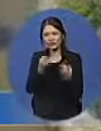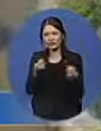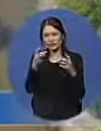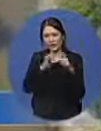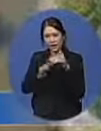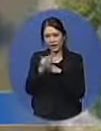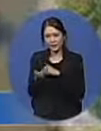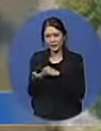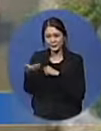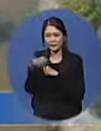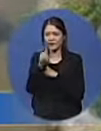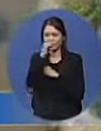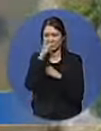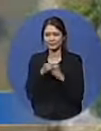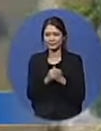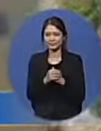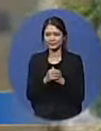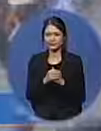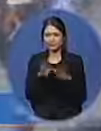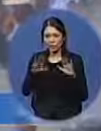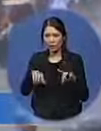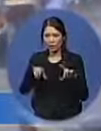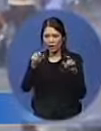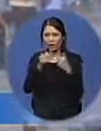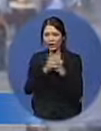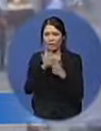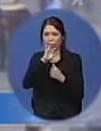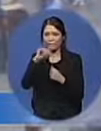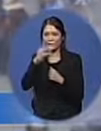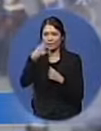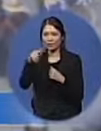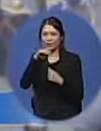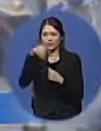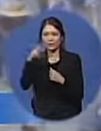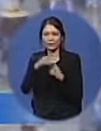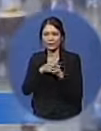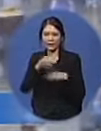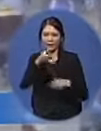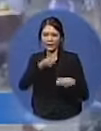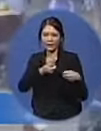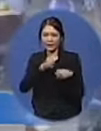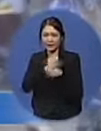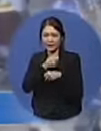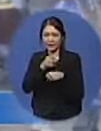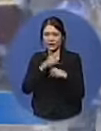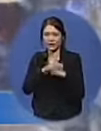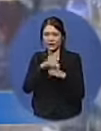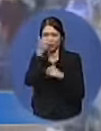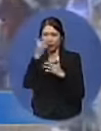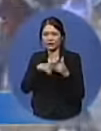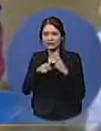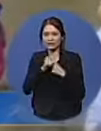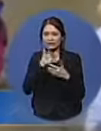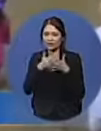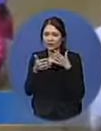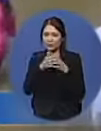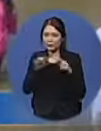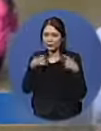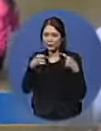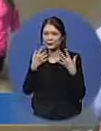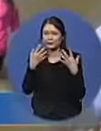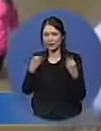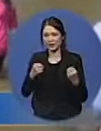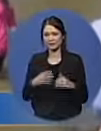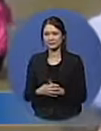단계 승격됐습니다. 특히 올해는 반도잡이 체험 행사를 늘려 관광객들의 즐길 거리를 확대했다고